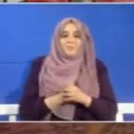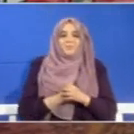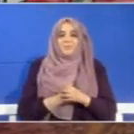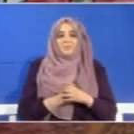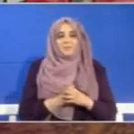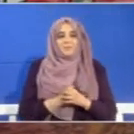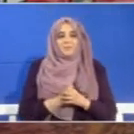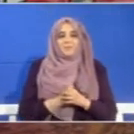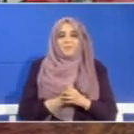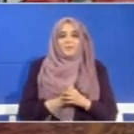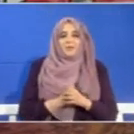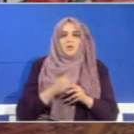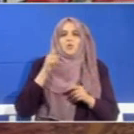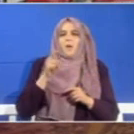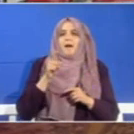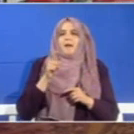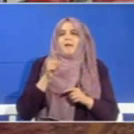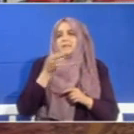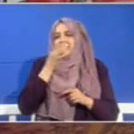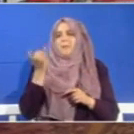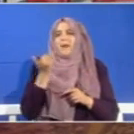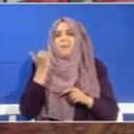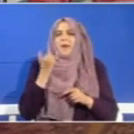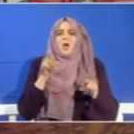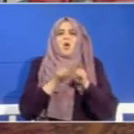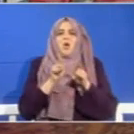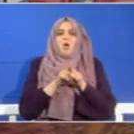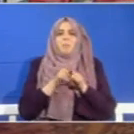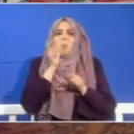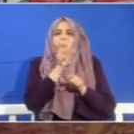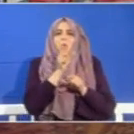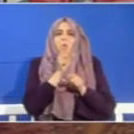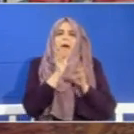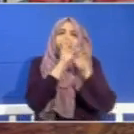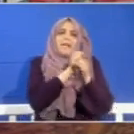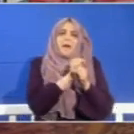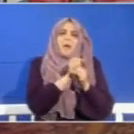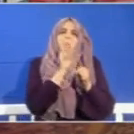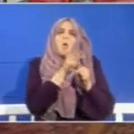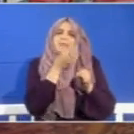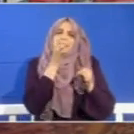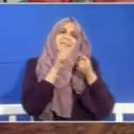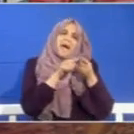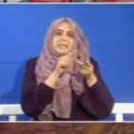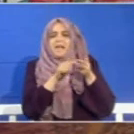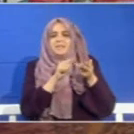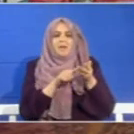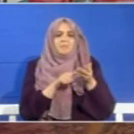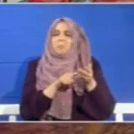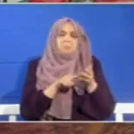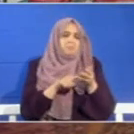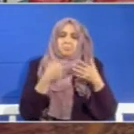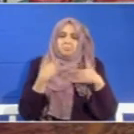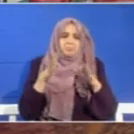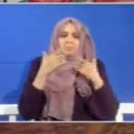فلذلك أنت ما تبقايش يعني تشدي وتتشبسي في الكلام، علاش هذه الكلمة قلتها وعلاش هذه الكلمة قلتها، كلا قالها